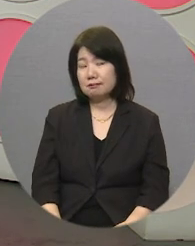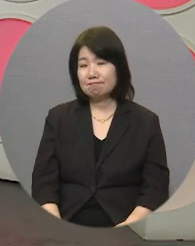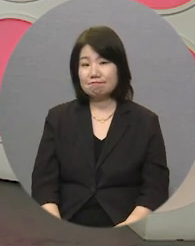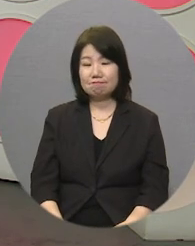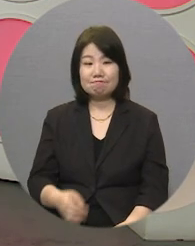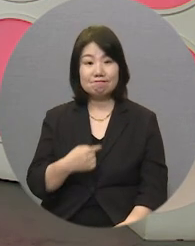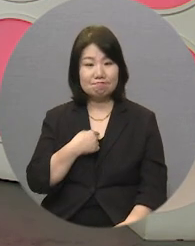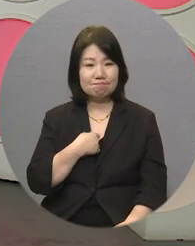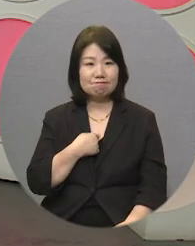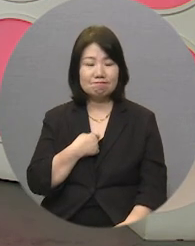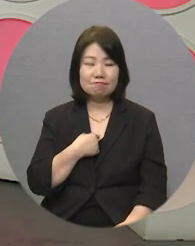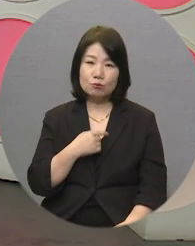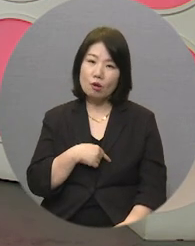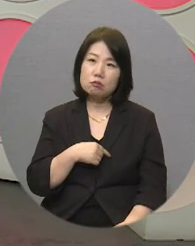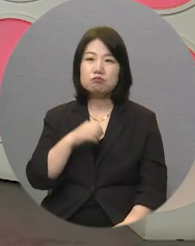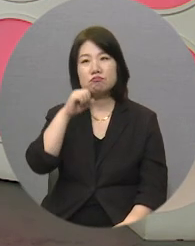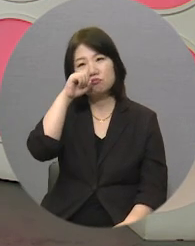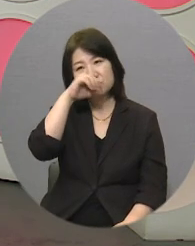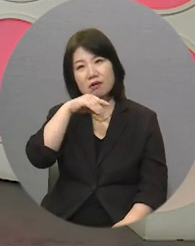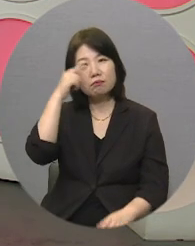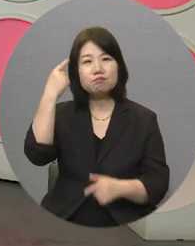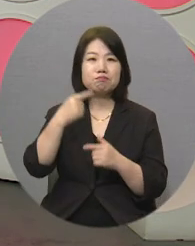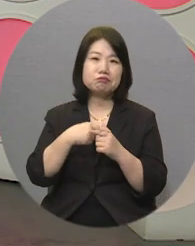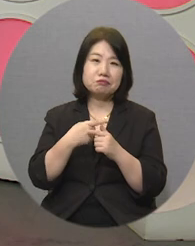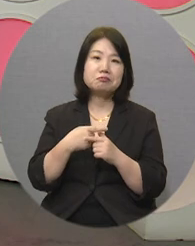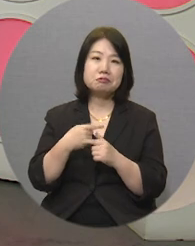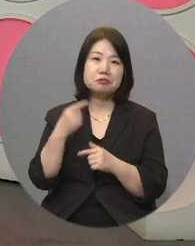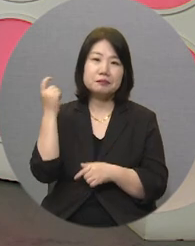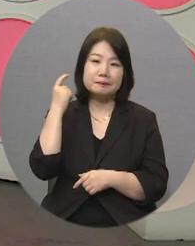저는 그 말을 대수롭지 않게 넘겼습니다.